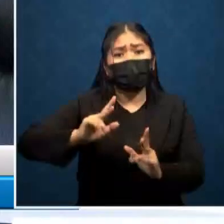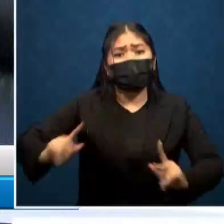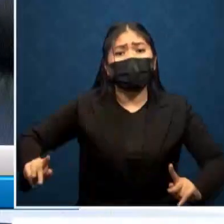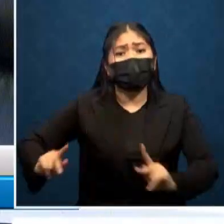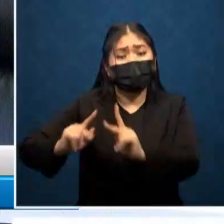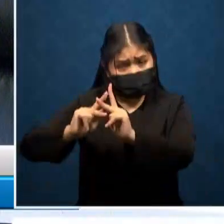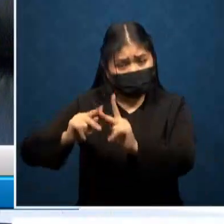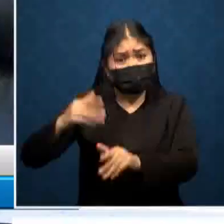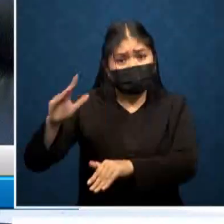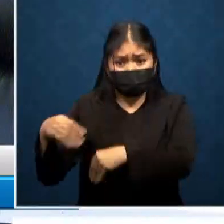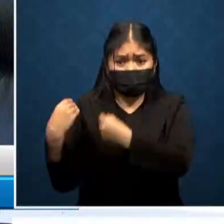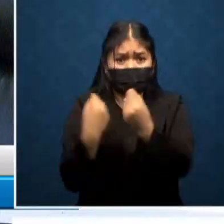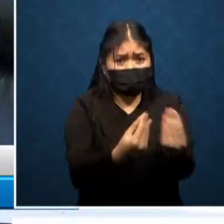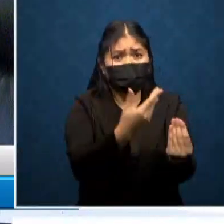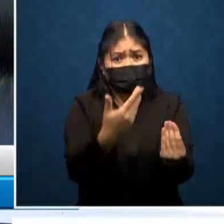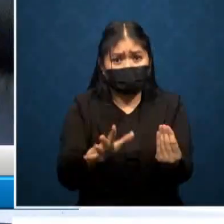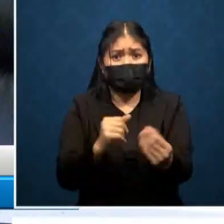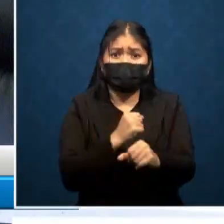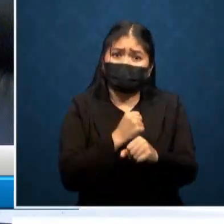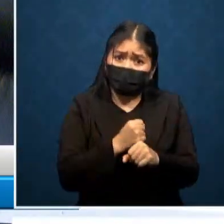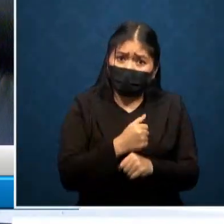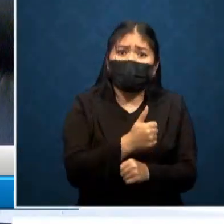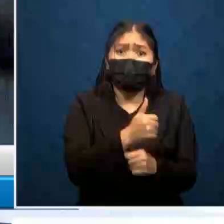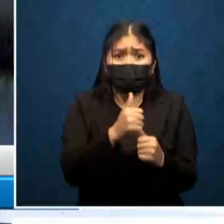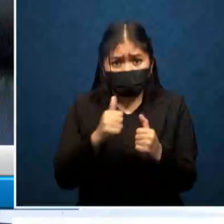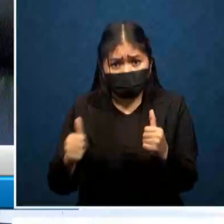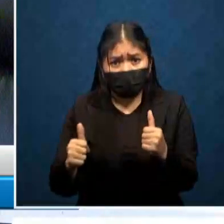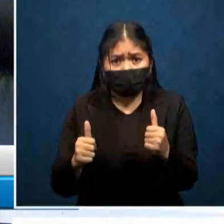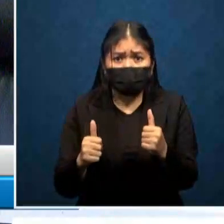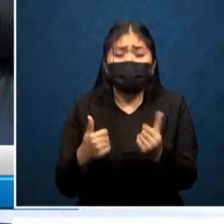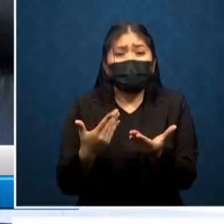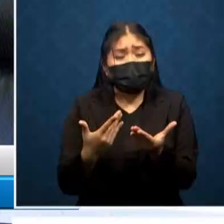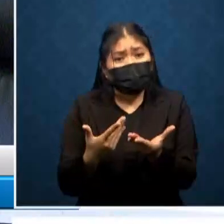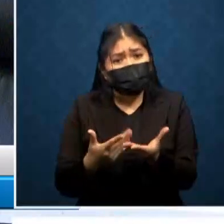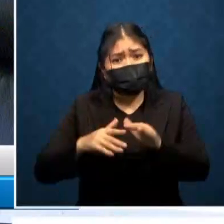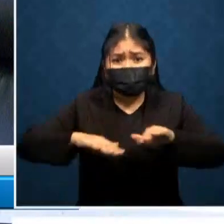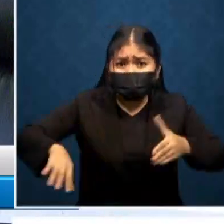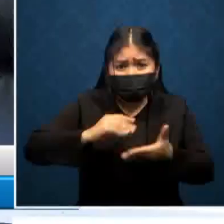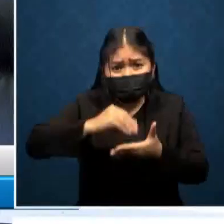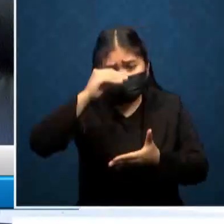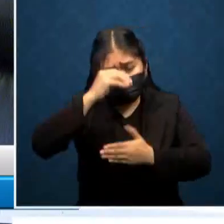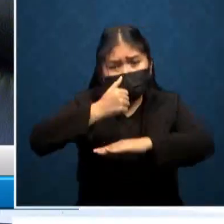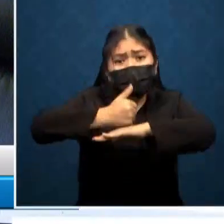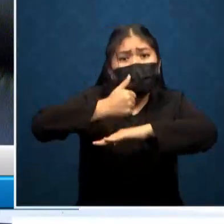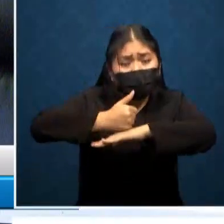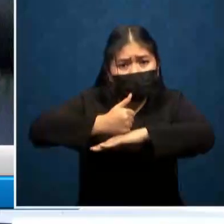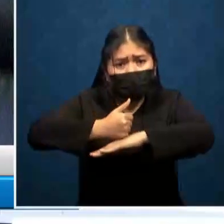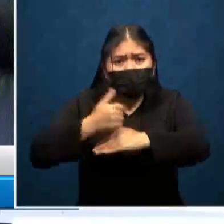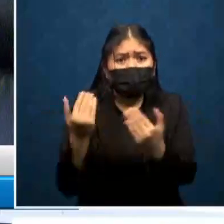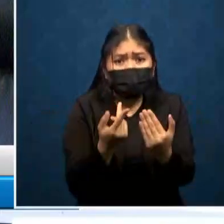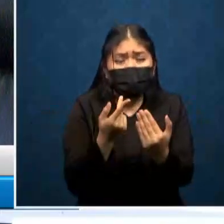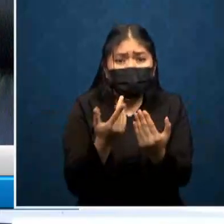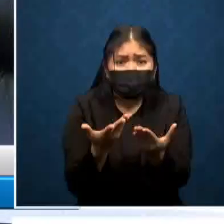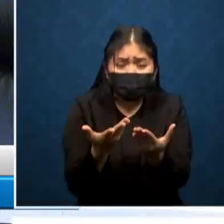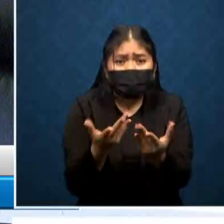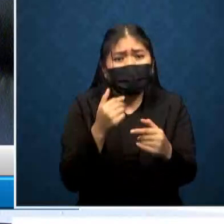ตรีตรีนุชมอบนโยบายไปนะเขาผมมีพวกมีลูกศิษย์ลูกหานะเป็นผอ.เขตพื้นที่นะครับเขาตั้งใ